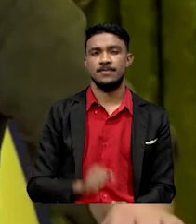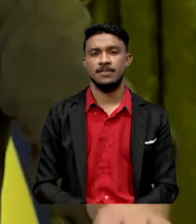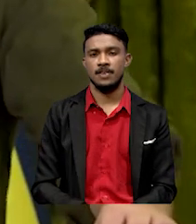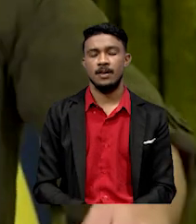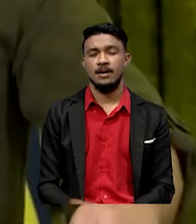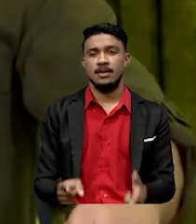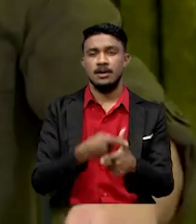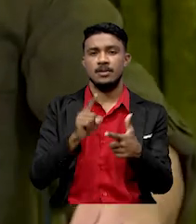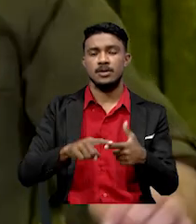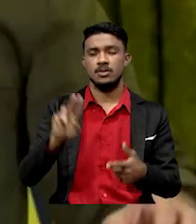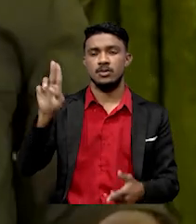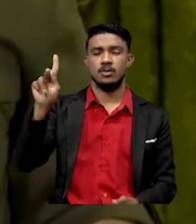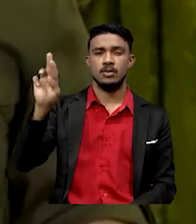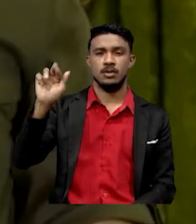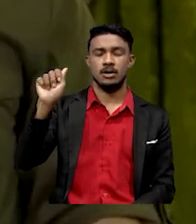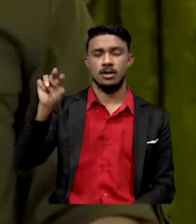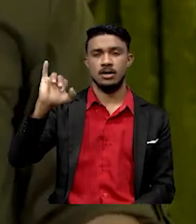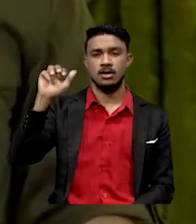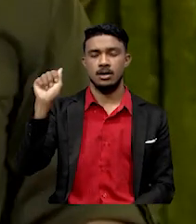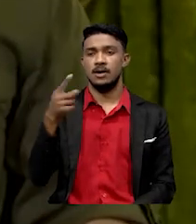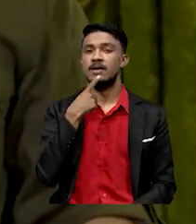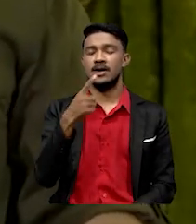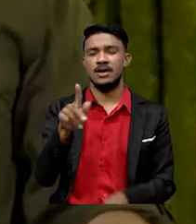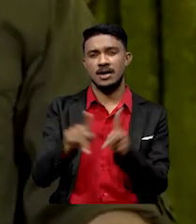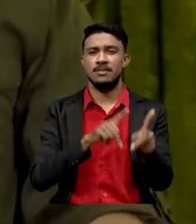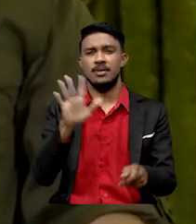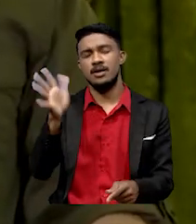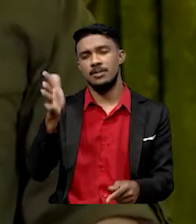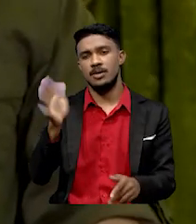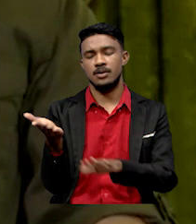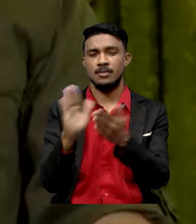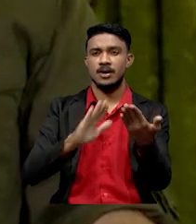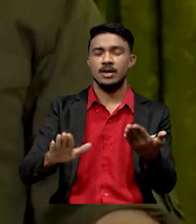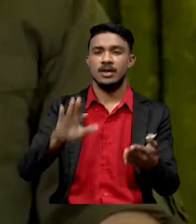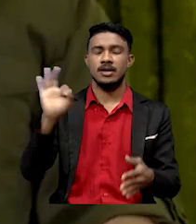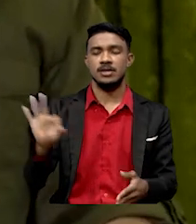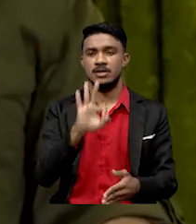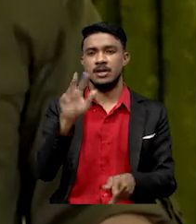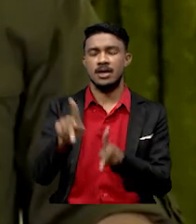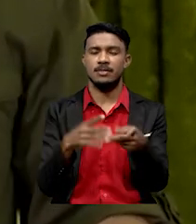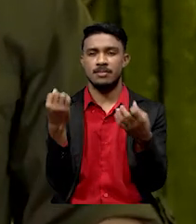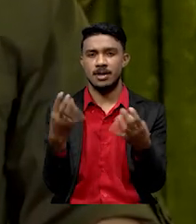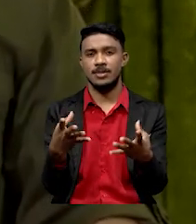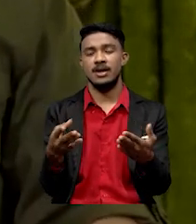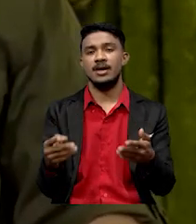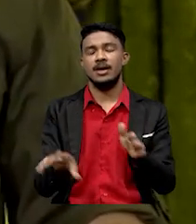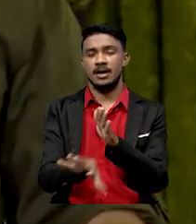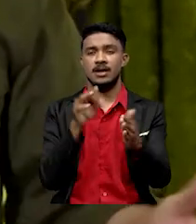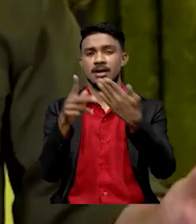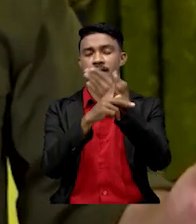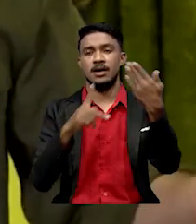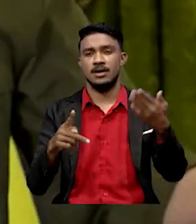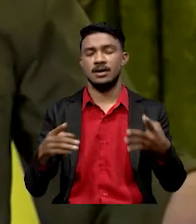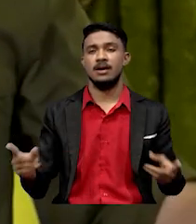Além de ne, Ucrania teten, pelo menos ema lima nulu makmate y a sexta semana ne, no ema barak makhetan kanek causa husi